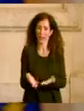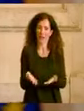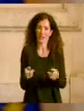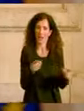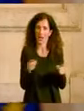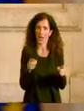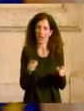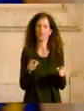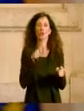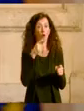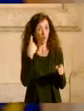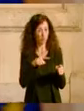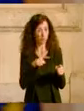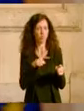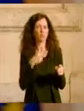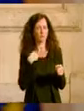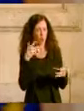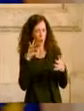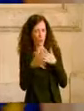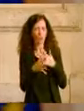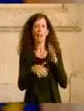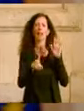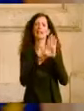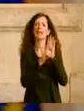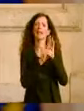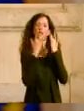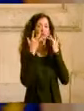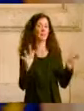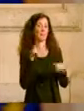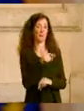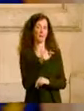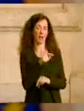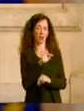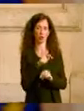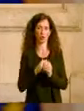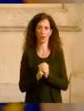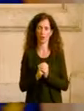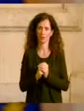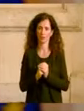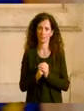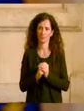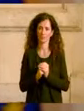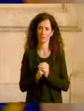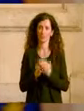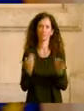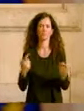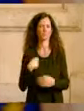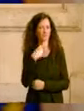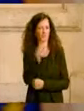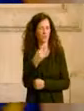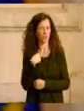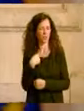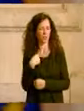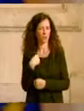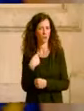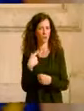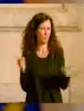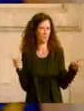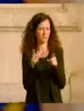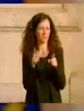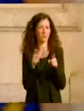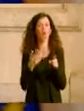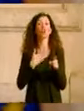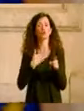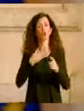decreto semplificazioni. Cioè effettivamente oggi, glielo dico in breve, c'è un problema anche di competizione